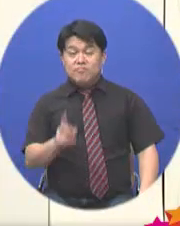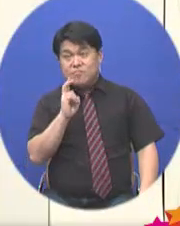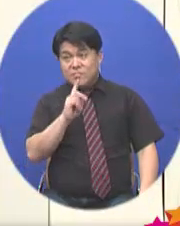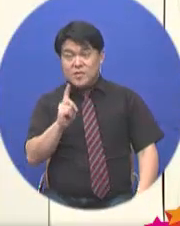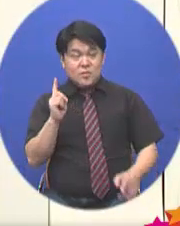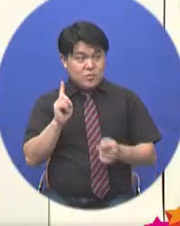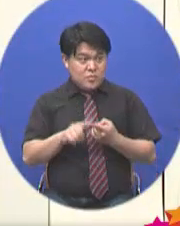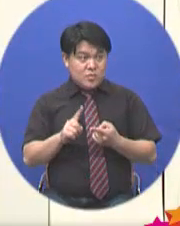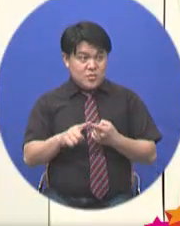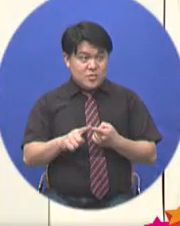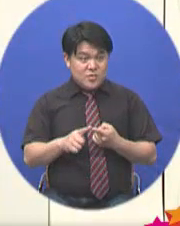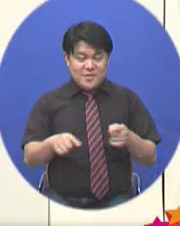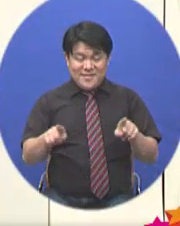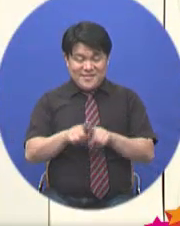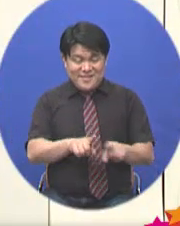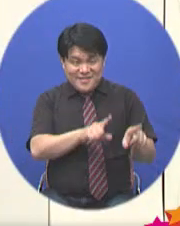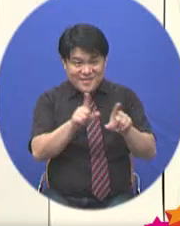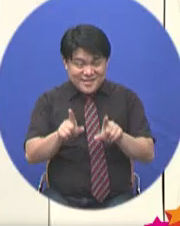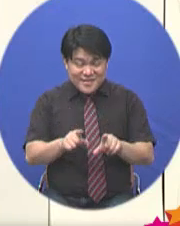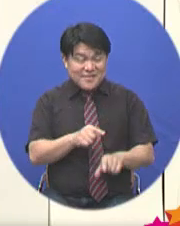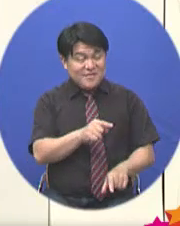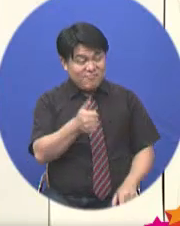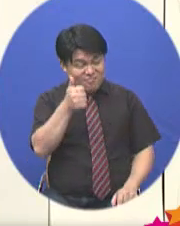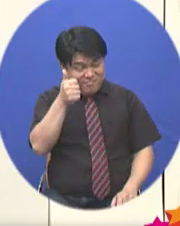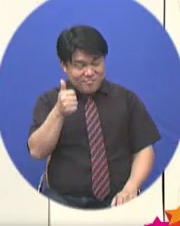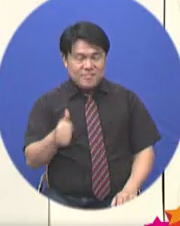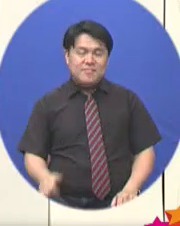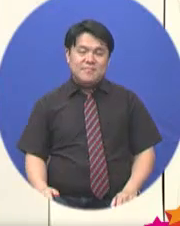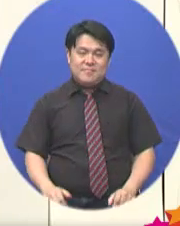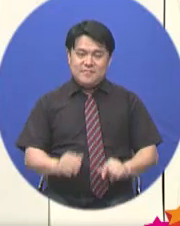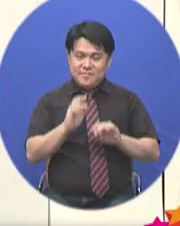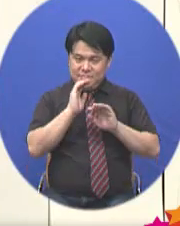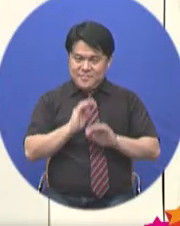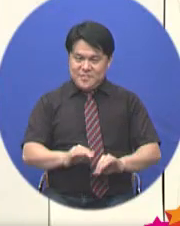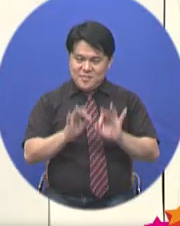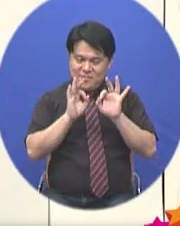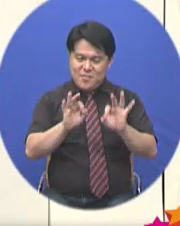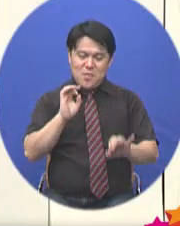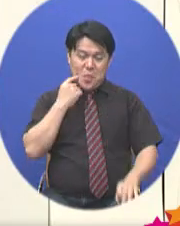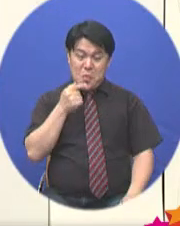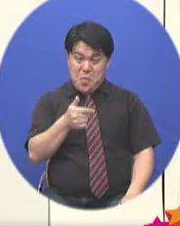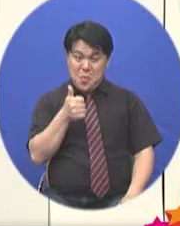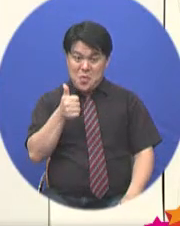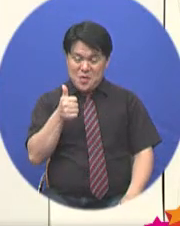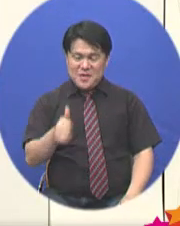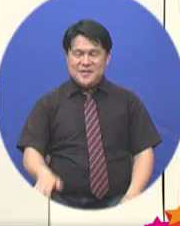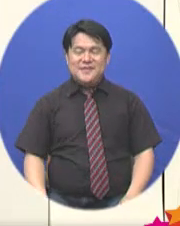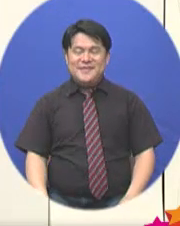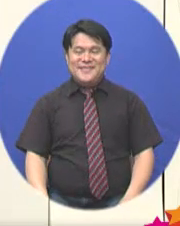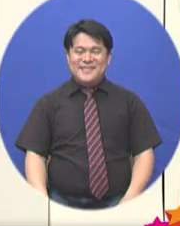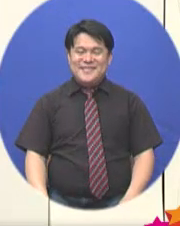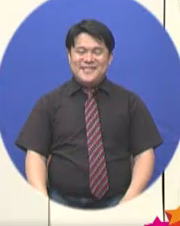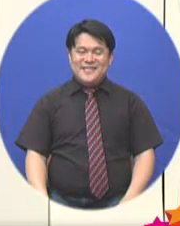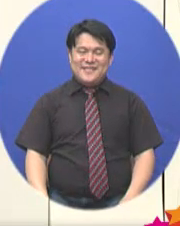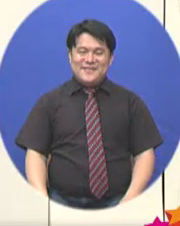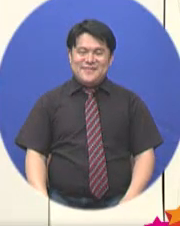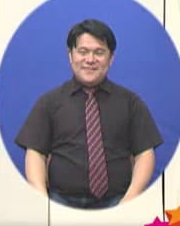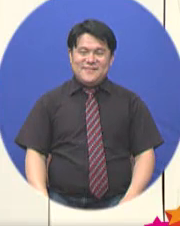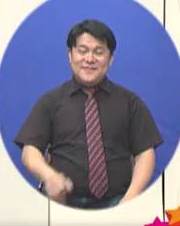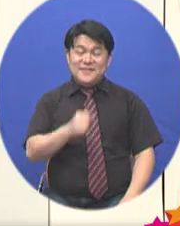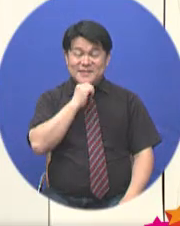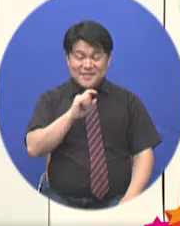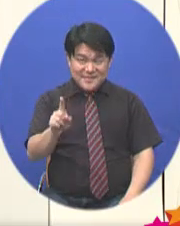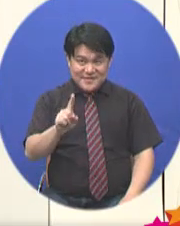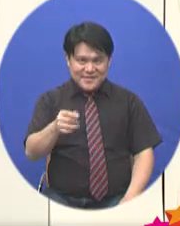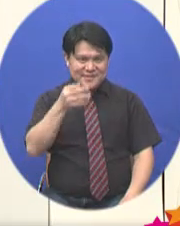나 같이 가세 보약 같은 친구 얼마나 가사 말 이쁩니까? 그러니까요. 네, 황재룡님